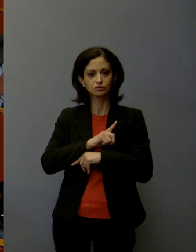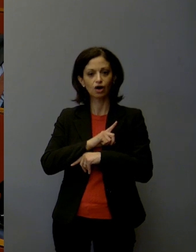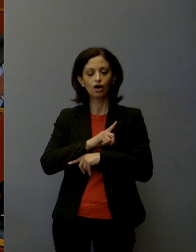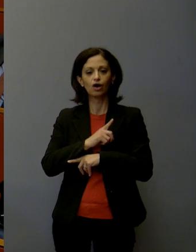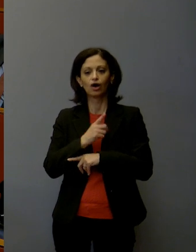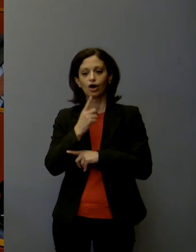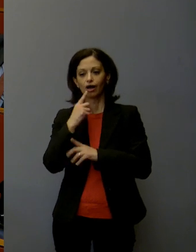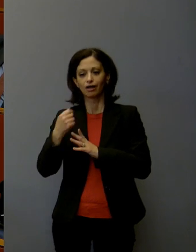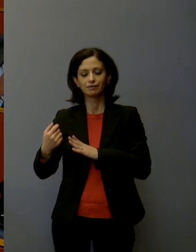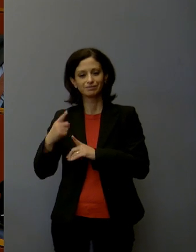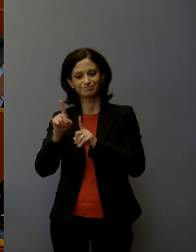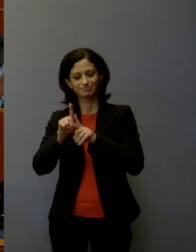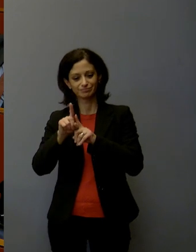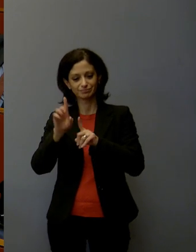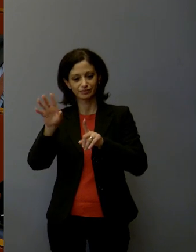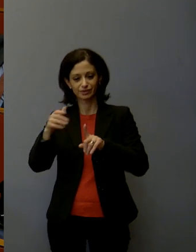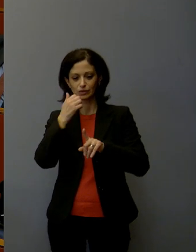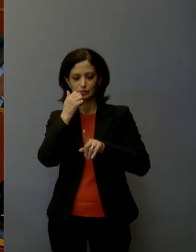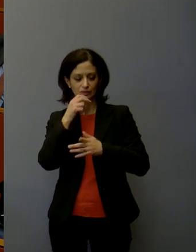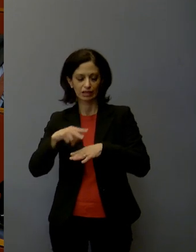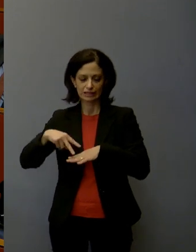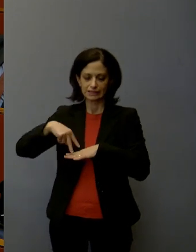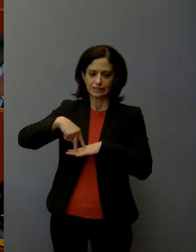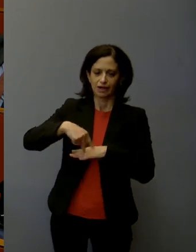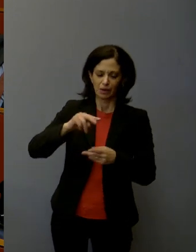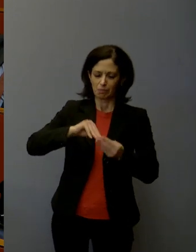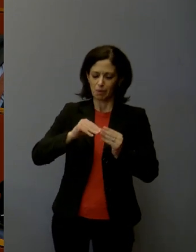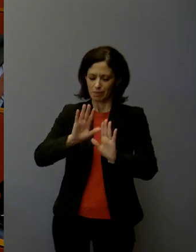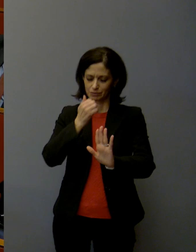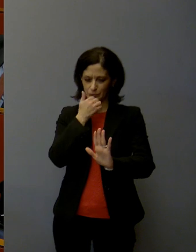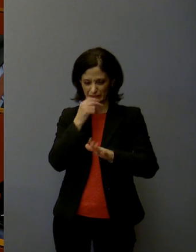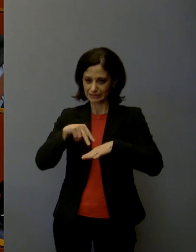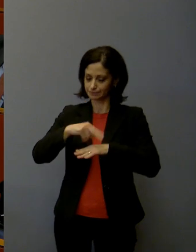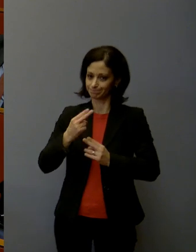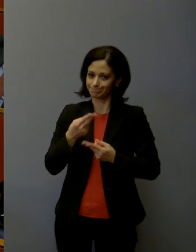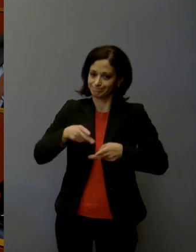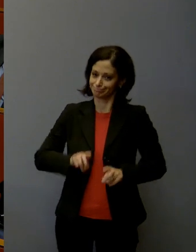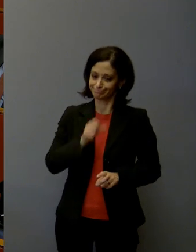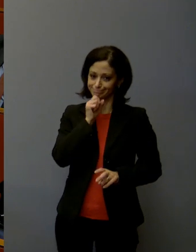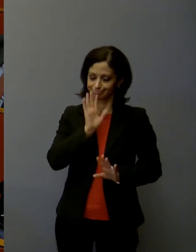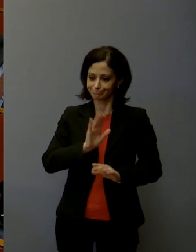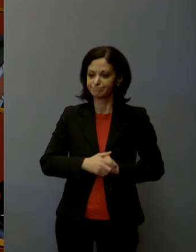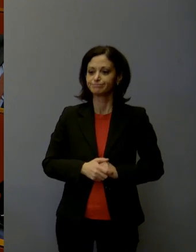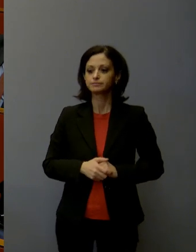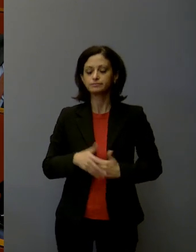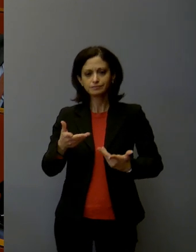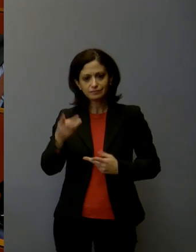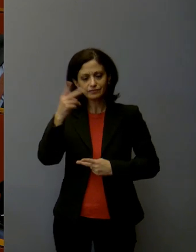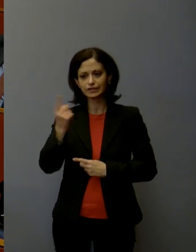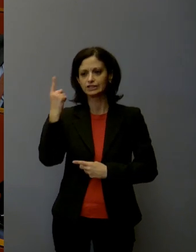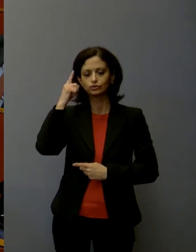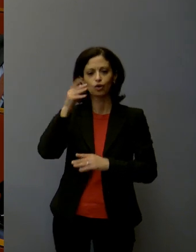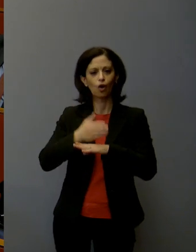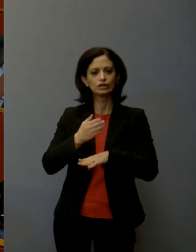all'intervento del consiglio chiedo scusa non riesco ad alzarmi per un problema perché è stata fatta una domanda da un